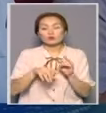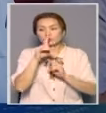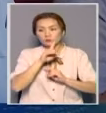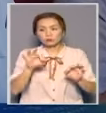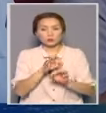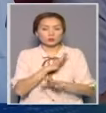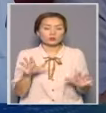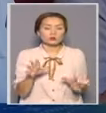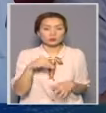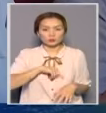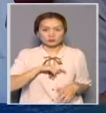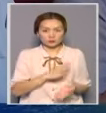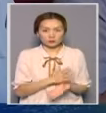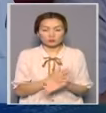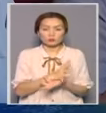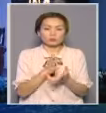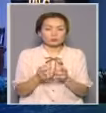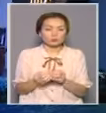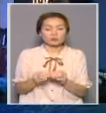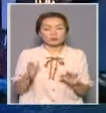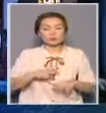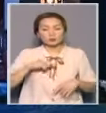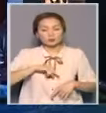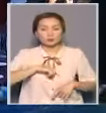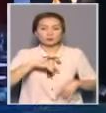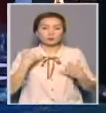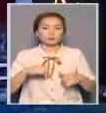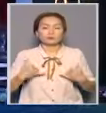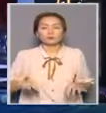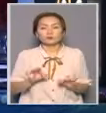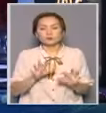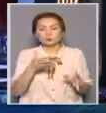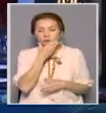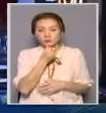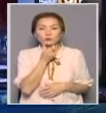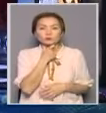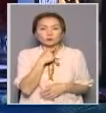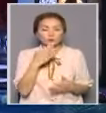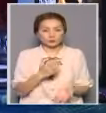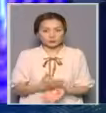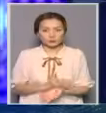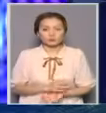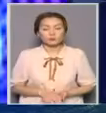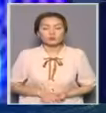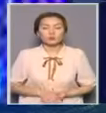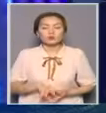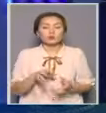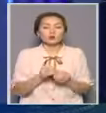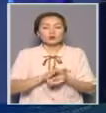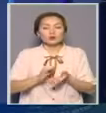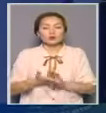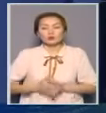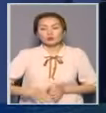особенная музыкальная эрудиция, неповторимый природный дар, удивительные по силе и красоте тембр голоса. В ходе